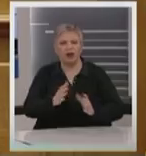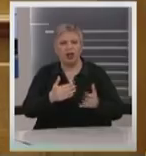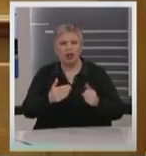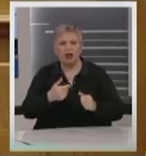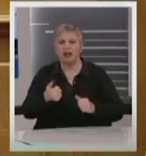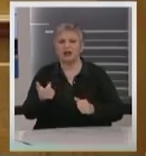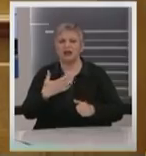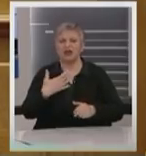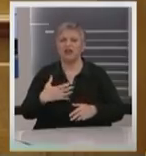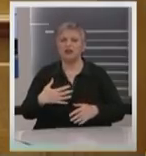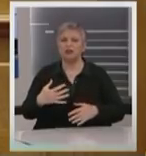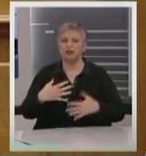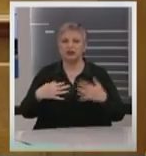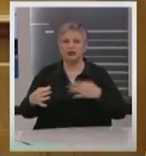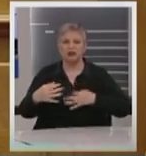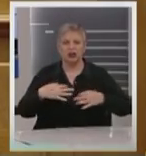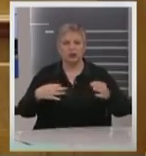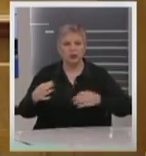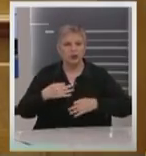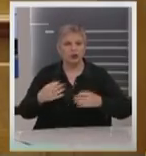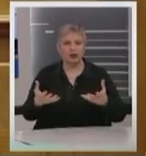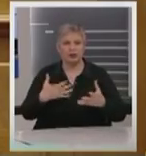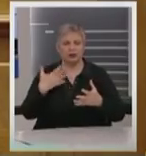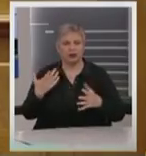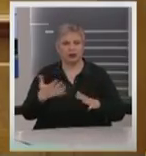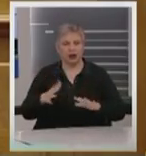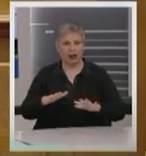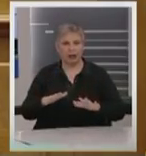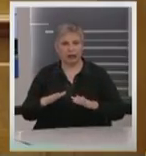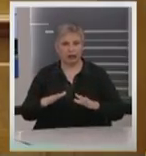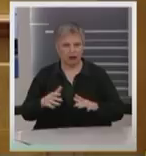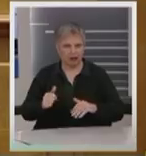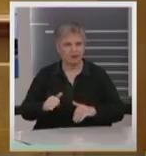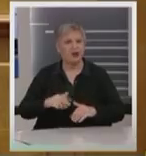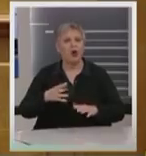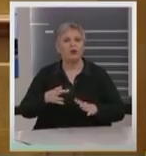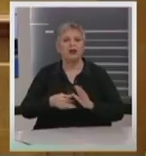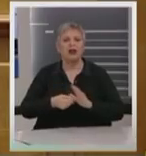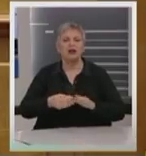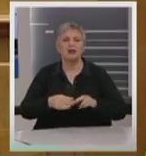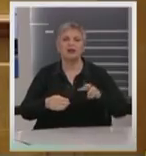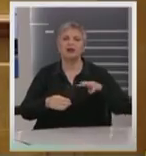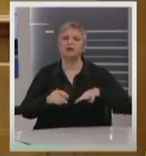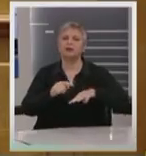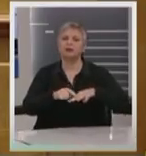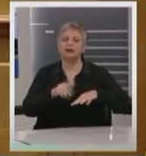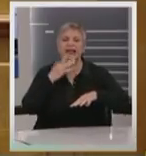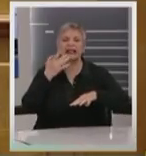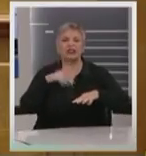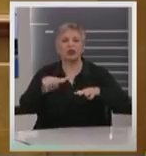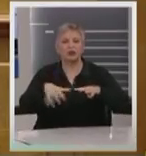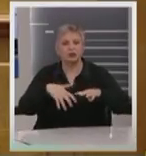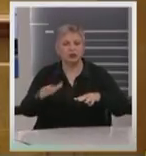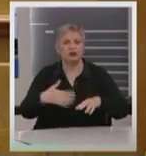καρκινοβατούν, περίπτωση του ελληνικού χρυσού στη Χαλκιδική. Αποκρατικοποίηση σέρνονται, όπως το ελληνικό,